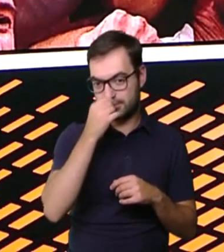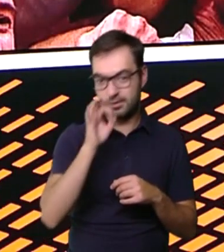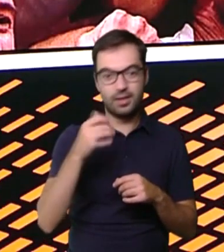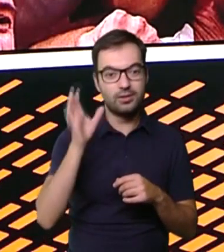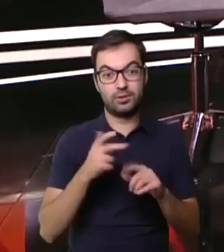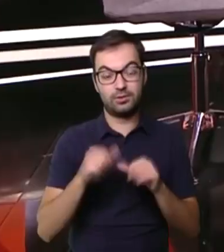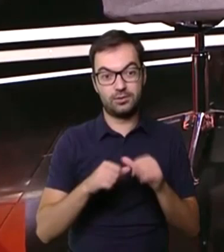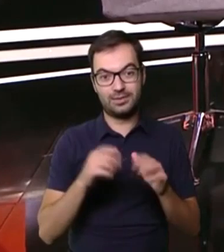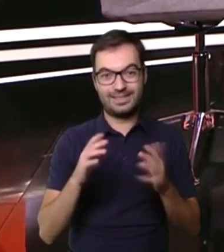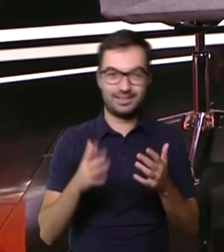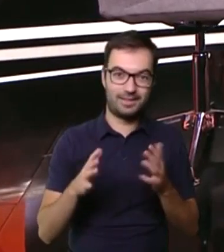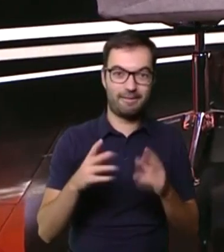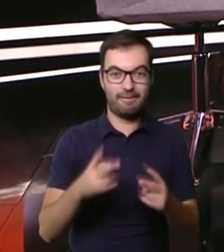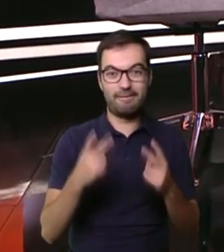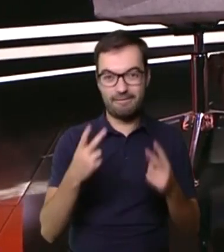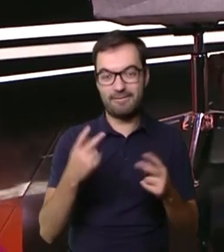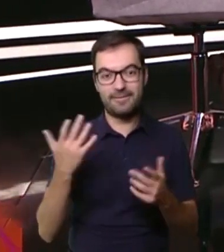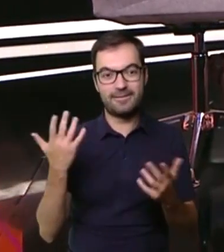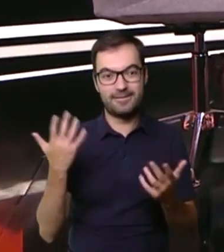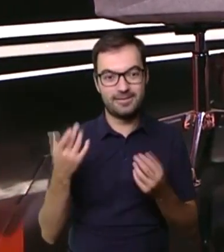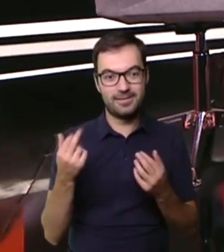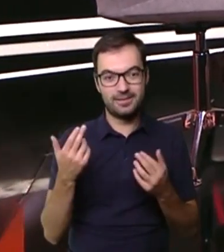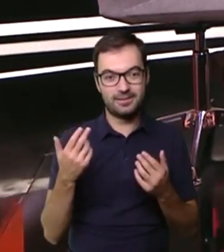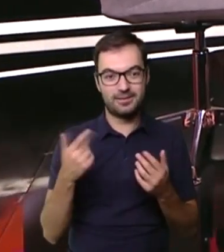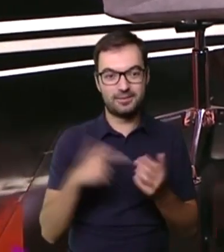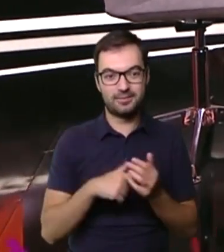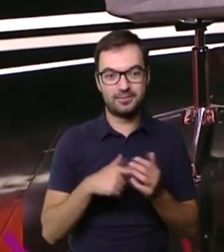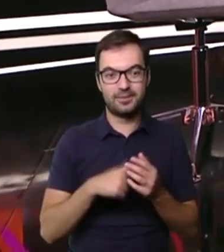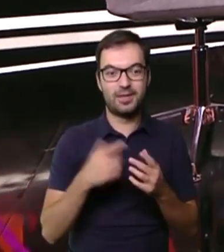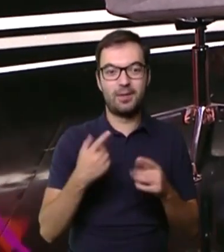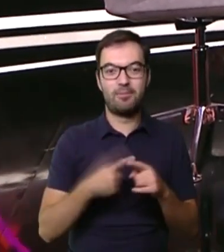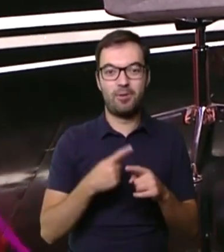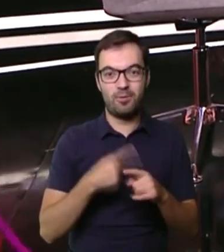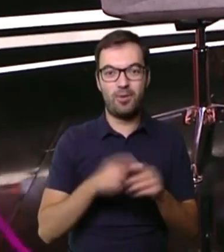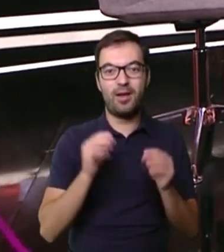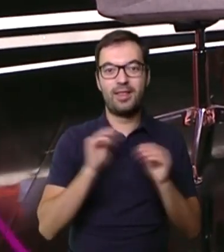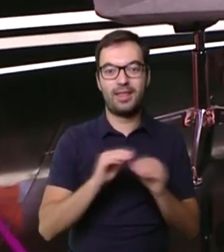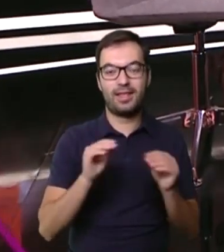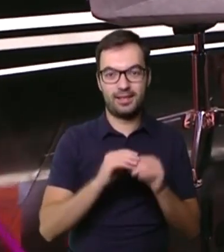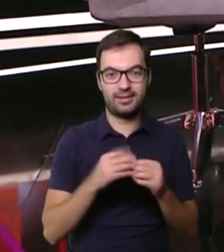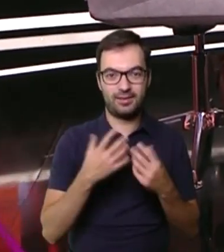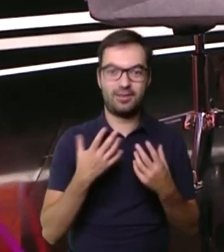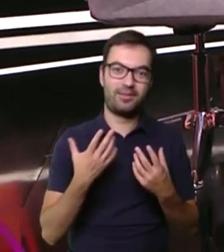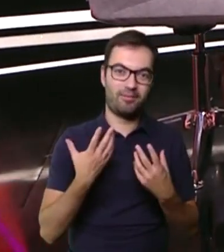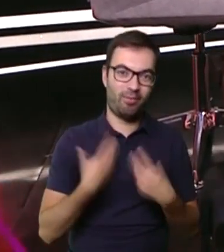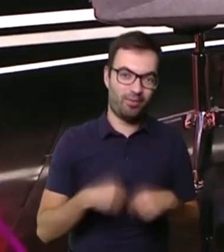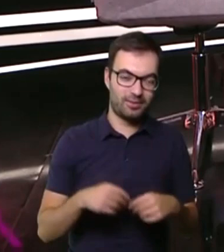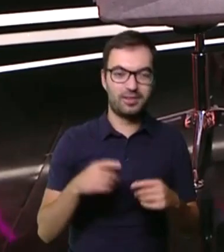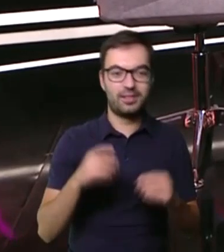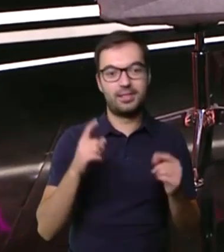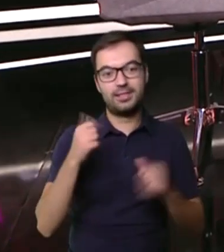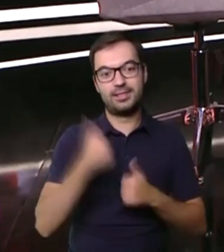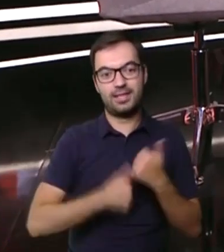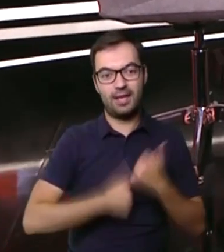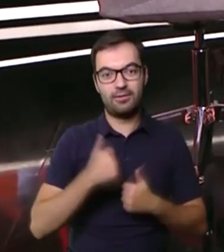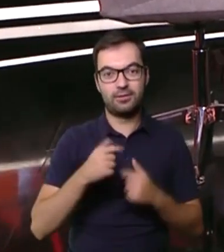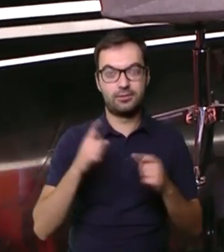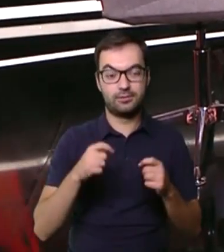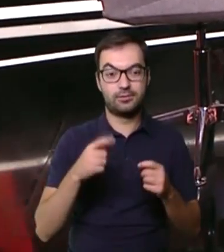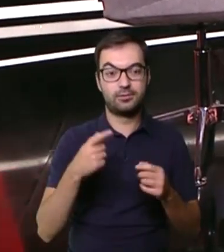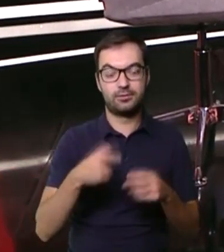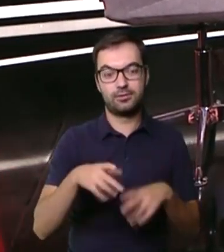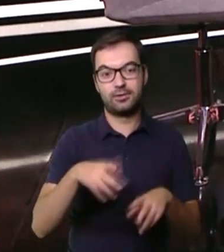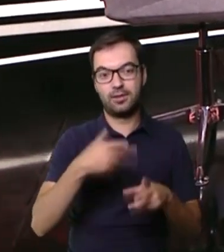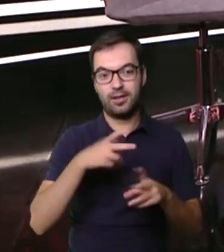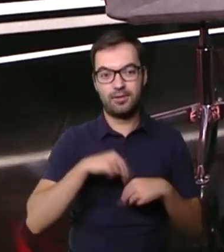Zagumnego. Kluczowe, że gdzieś właśnie miękną ci trochę trenerzy, gdzie zawodnicy zaczynają bardziej już